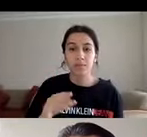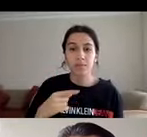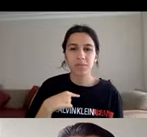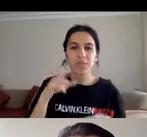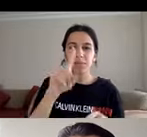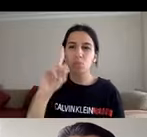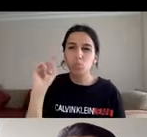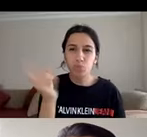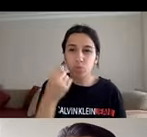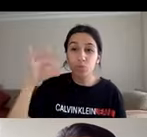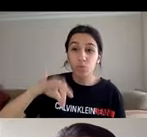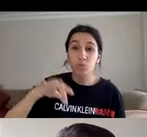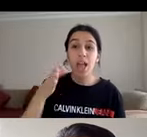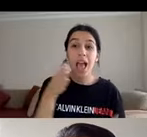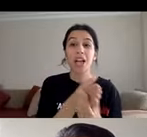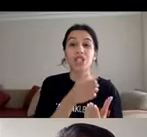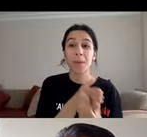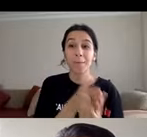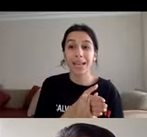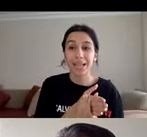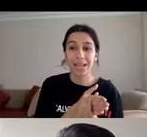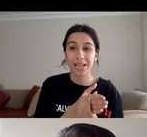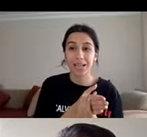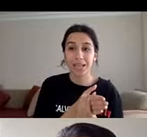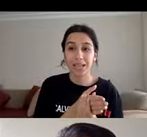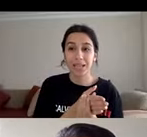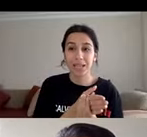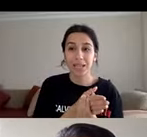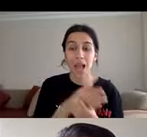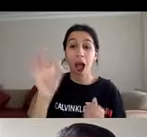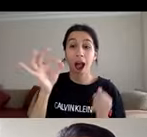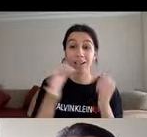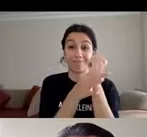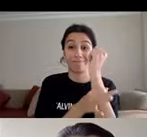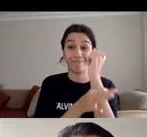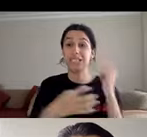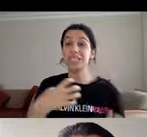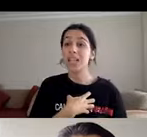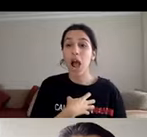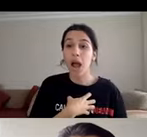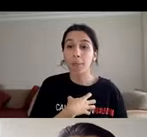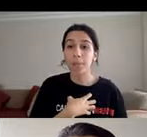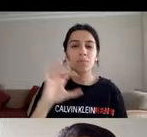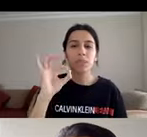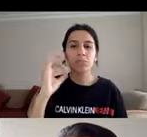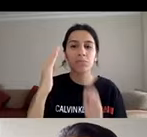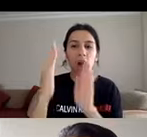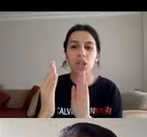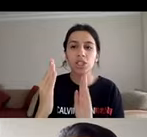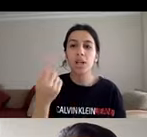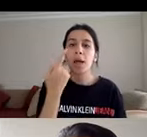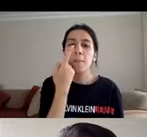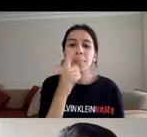Bugün erişilebilirlik bileziğine, altın bileziğine sahip bir kişinin karşısında 1000 tane